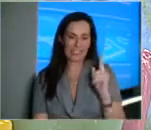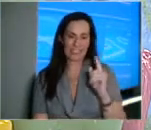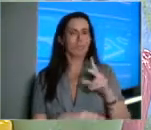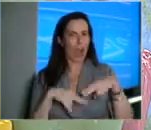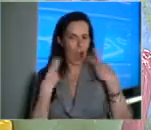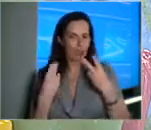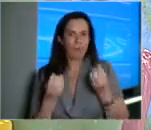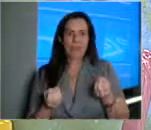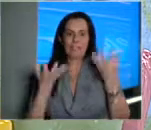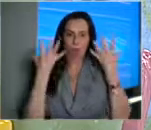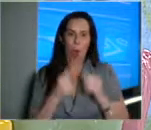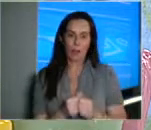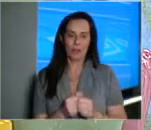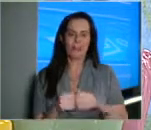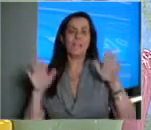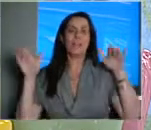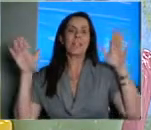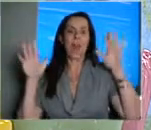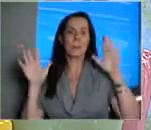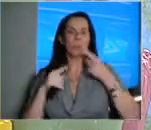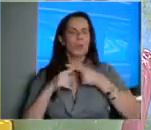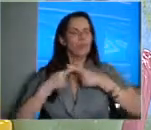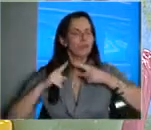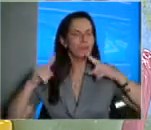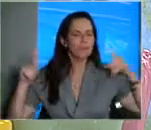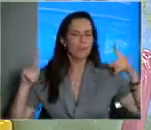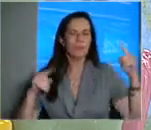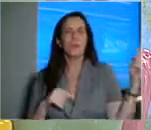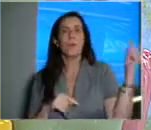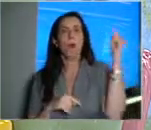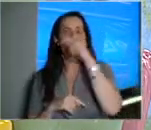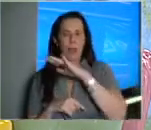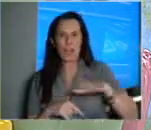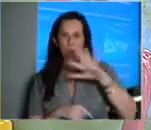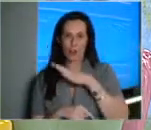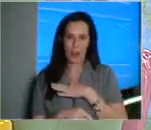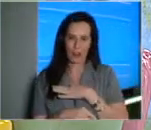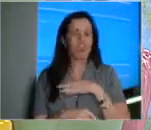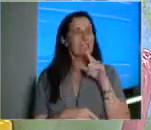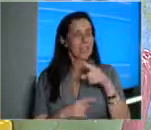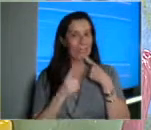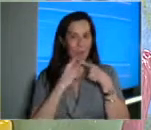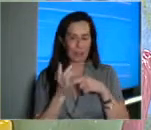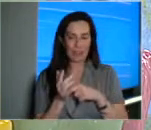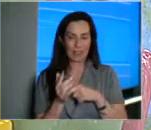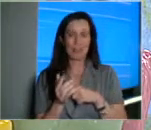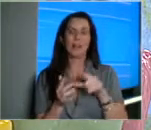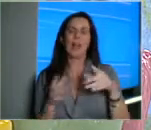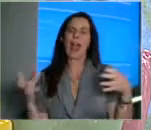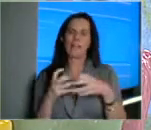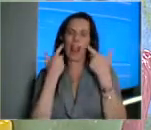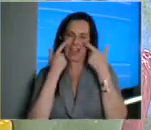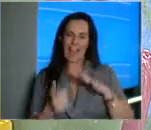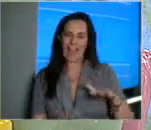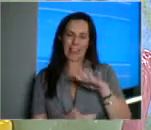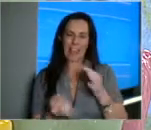חורף מתחילים ללבלב, וציפורים מזנים שונים חולפות על פני האזור שלנו. על כך שוחחנו עם אמיר בלבן מהחברה